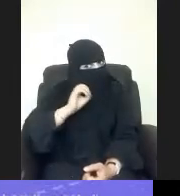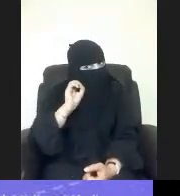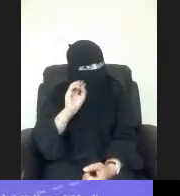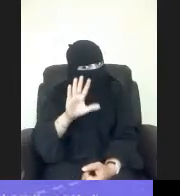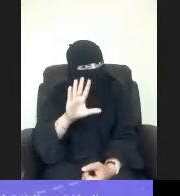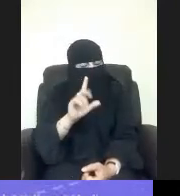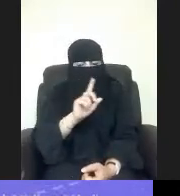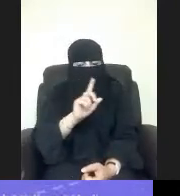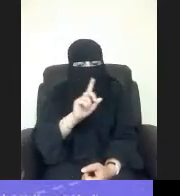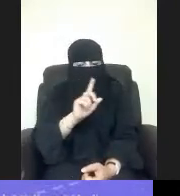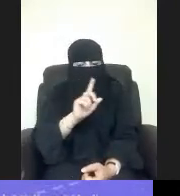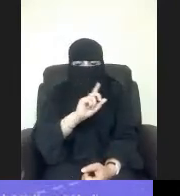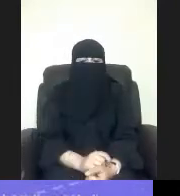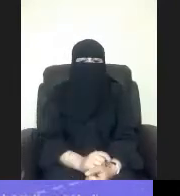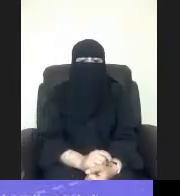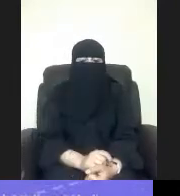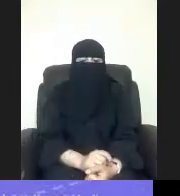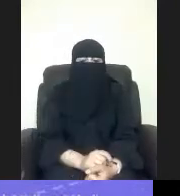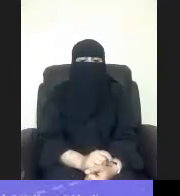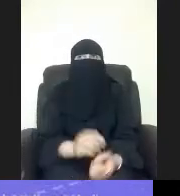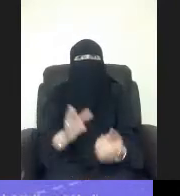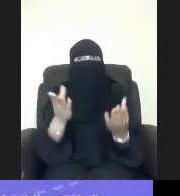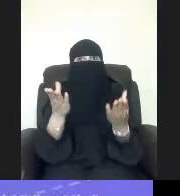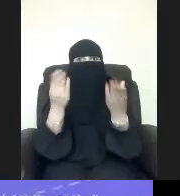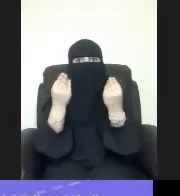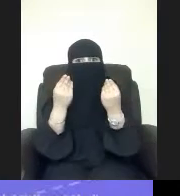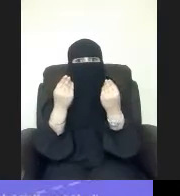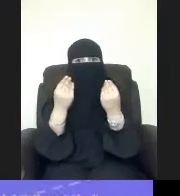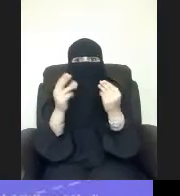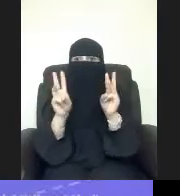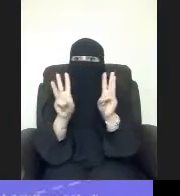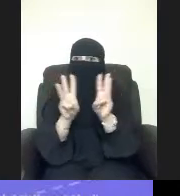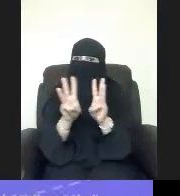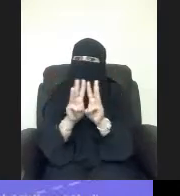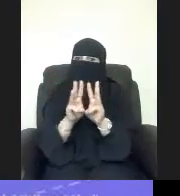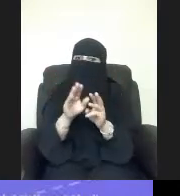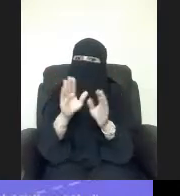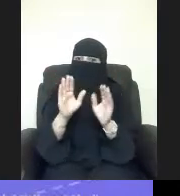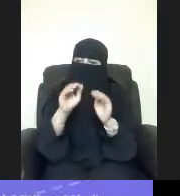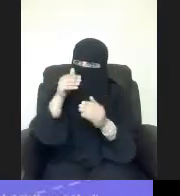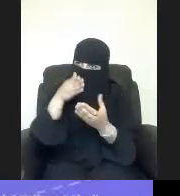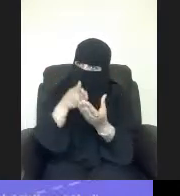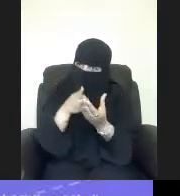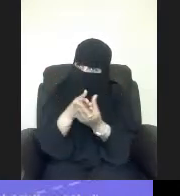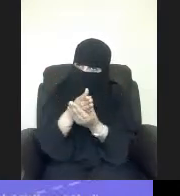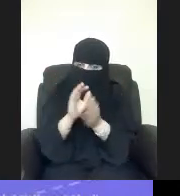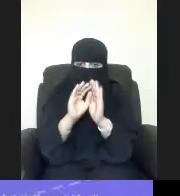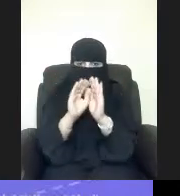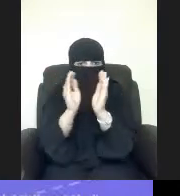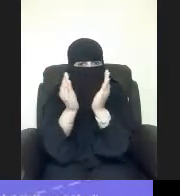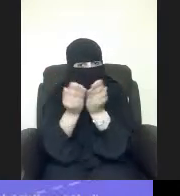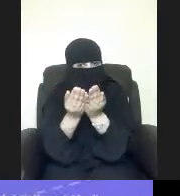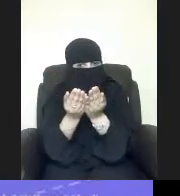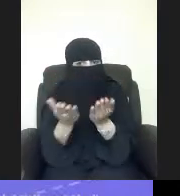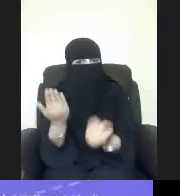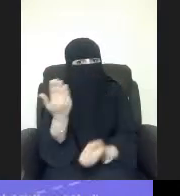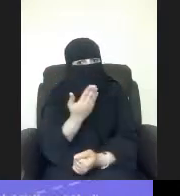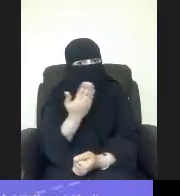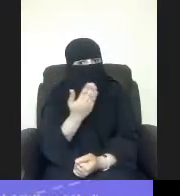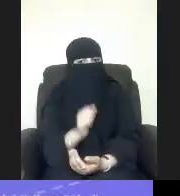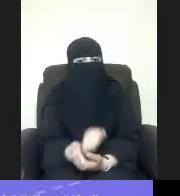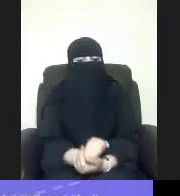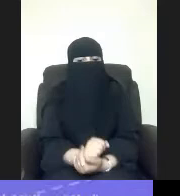التعلم الإلكتروني ما أدري مقصود، يعني التعلم الإلكتروني داخل قاعة الدراسة باستخدام وسائط